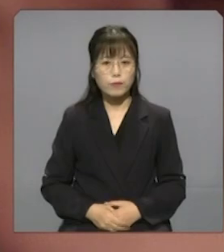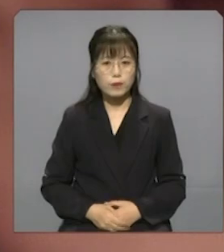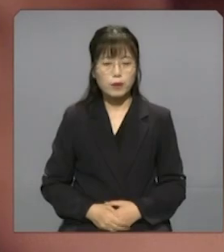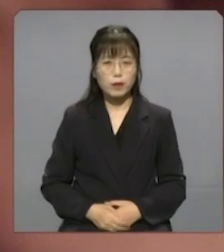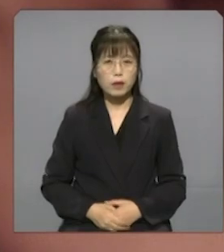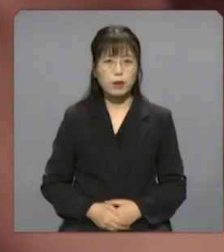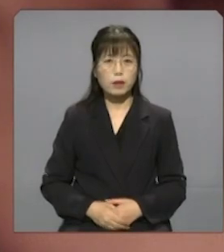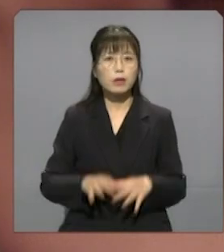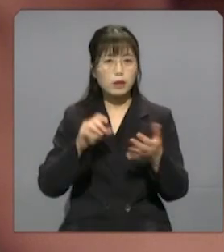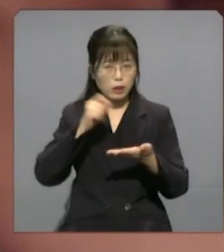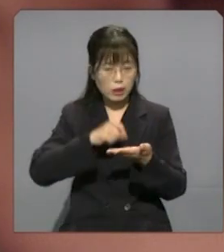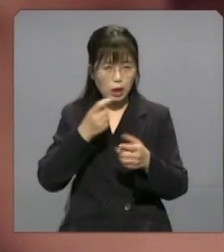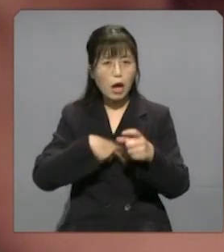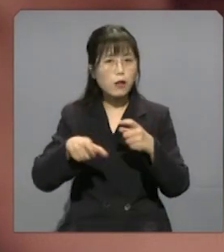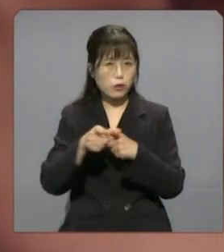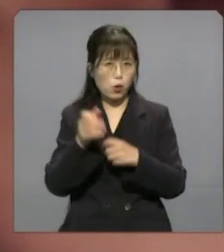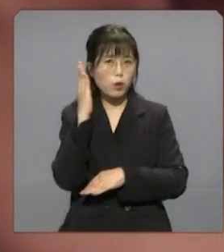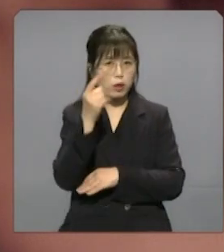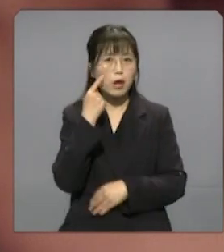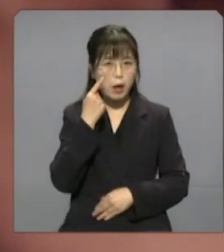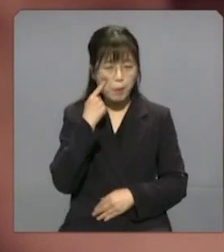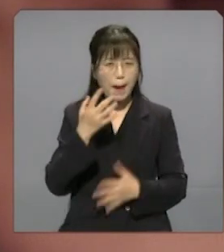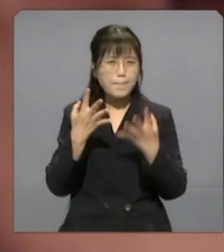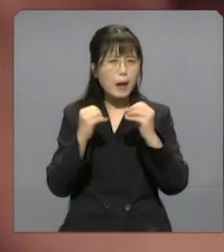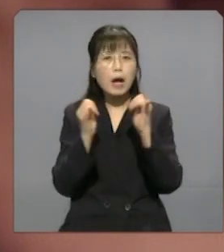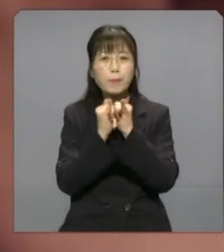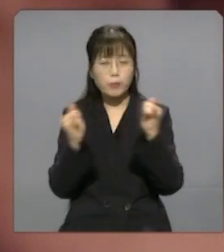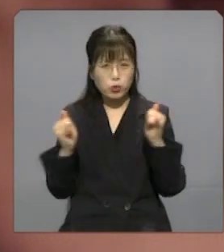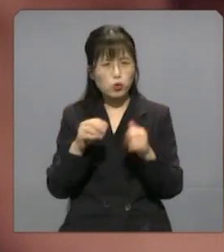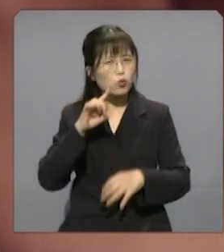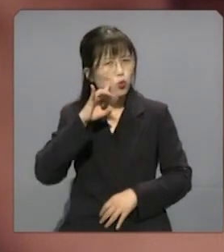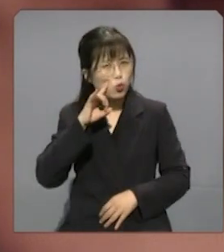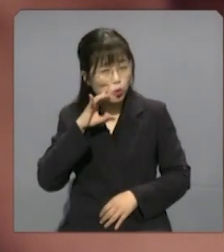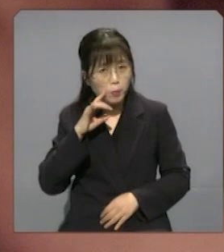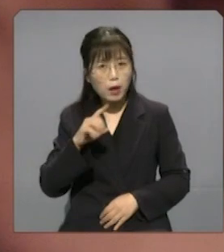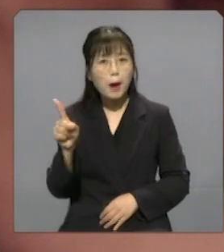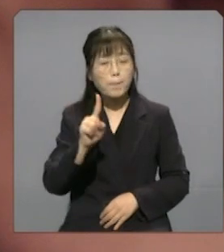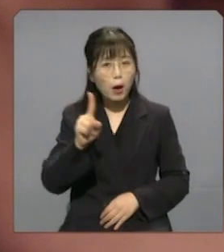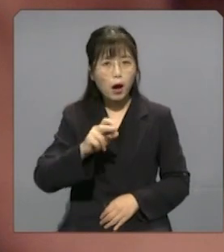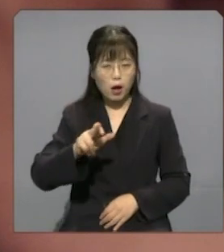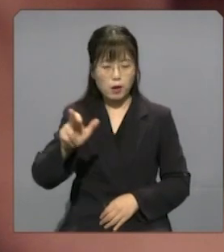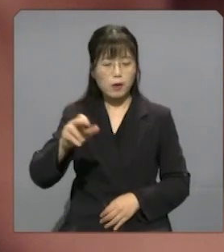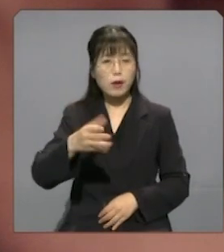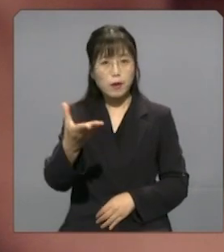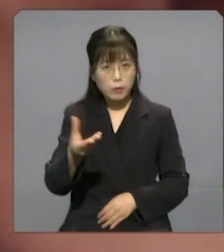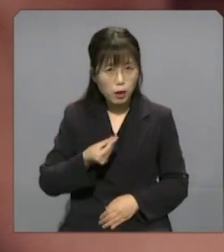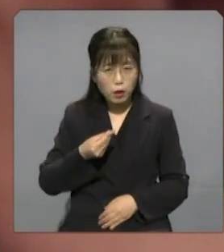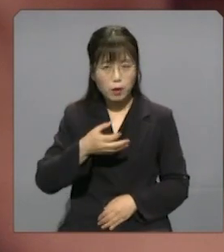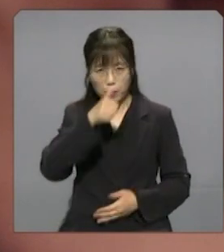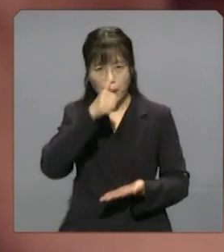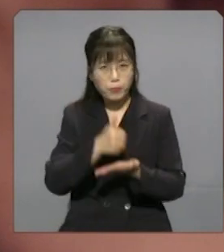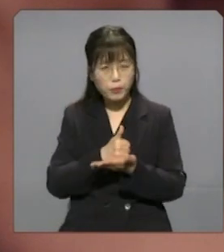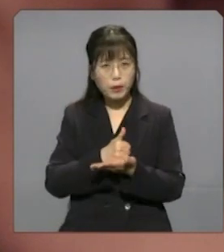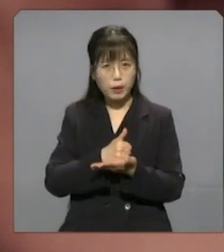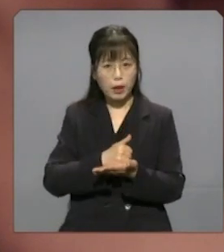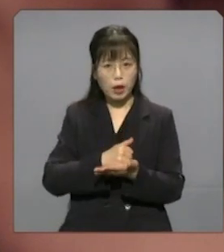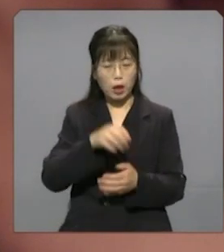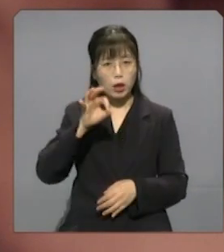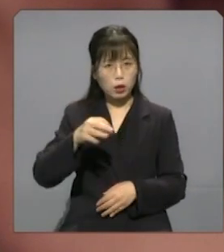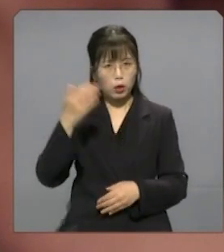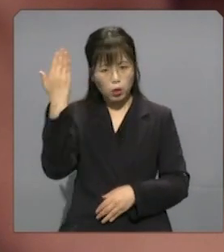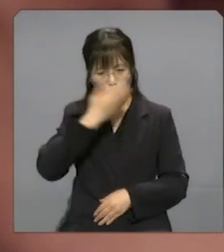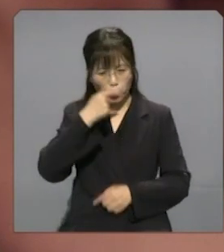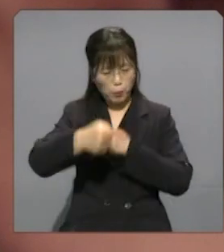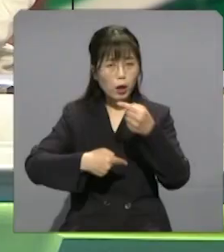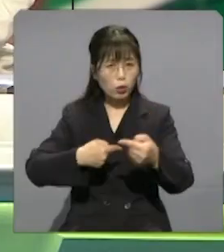김대희 기자와 이야기 더 이어가겠습니다 많은 분들이 궁금하신 점 대여 범죄수익금 45억 또 세탁된